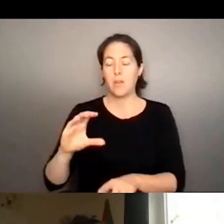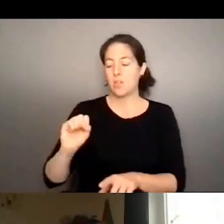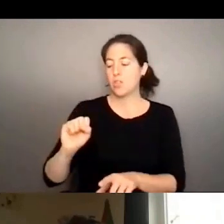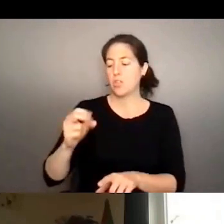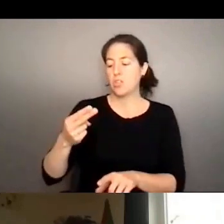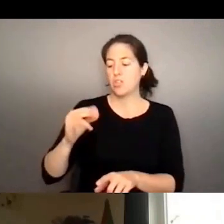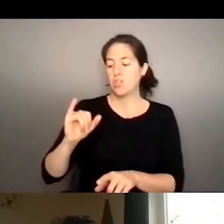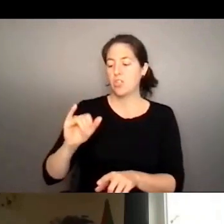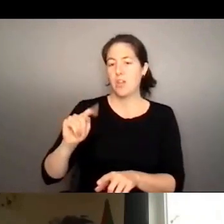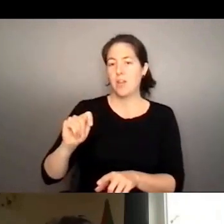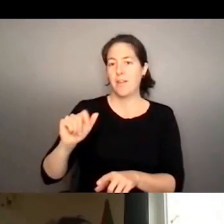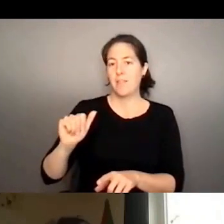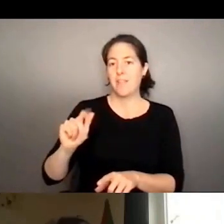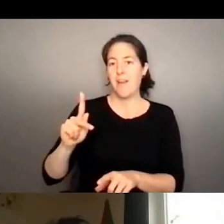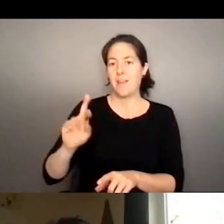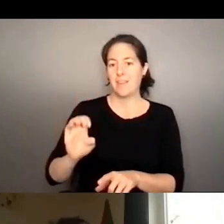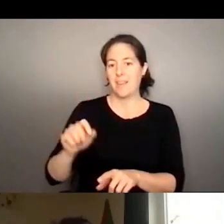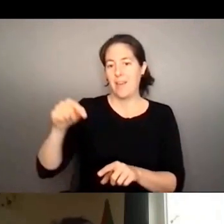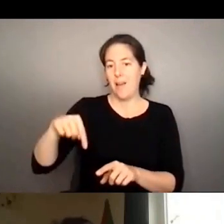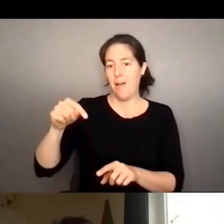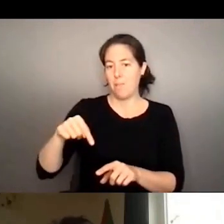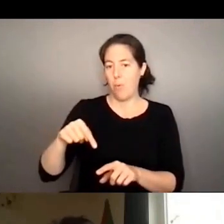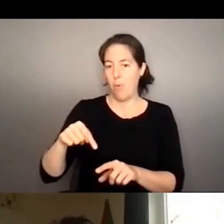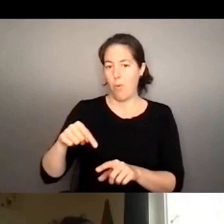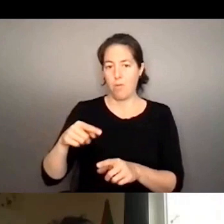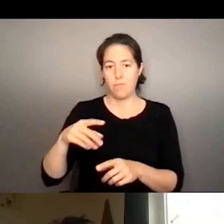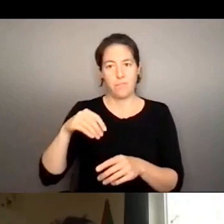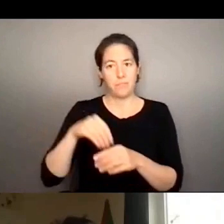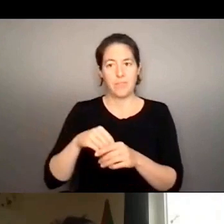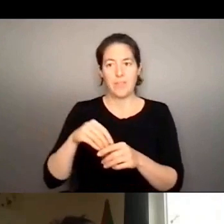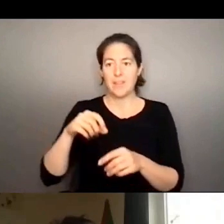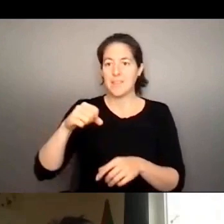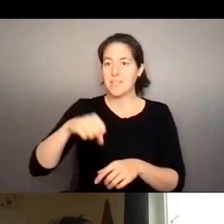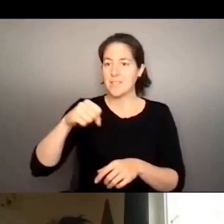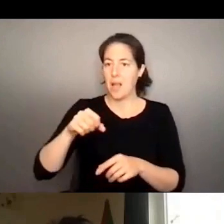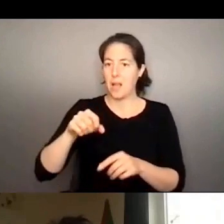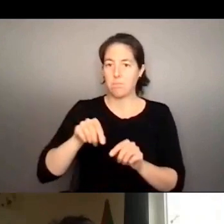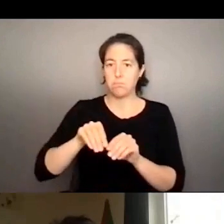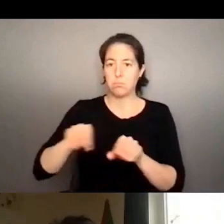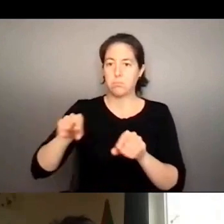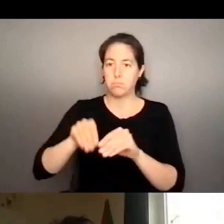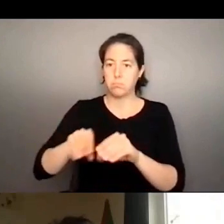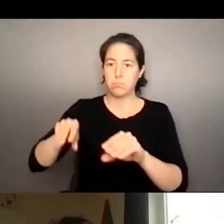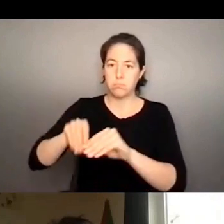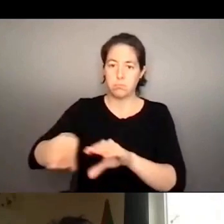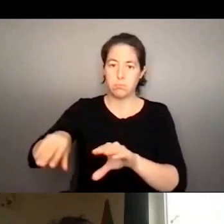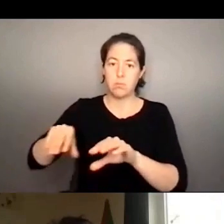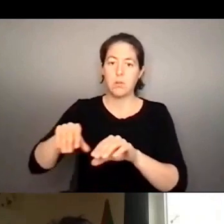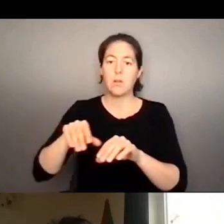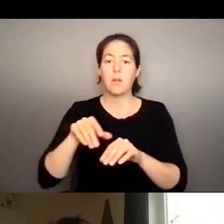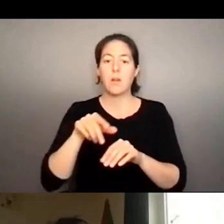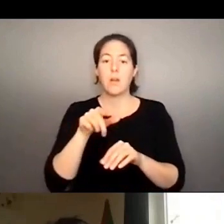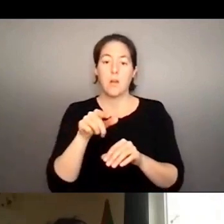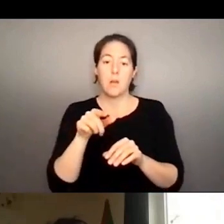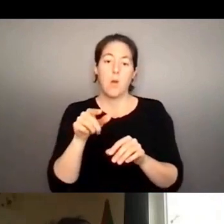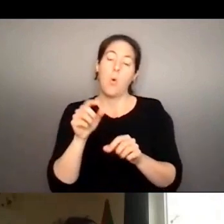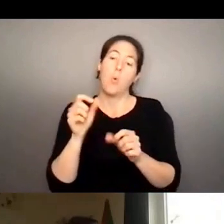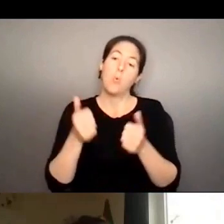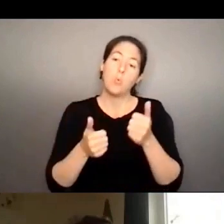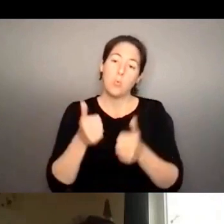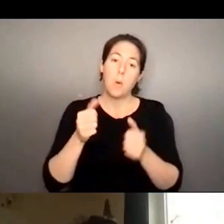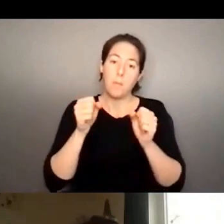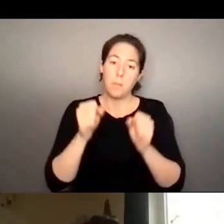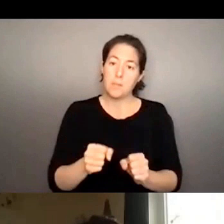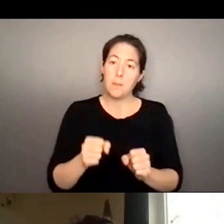blocs. Puis l'intérêt, encore là, c'est qu'on peut produire des champignons à même ces blocs-là, ou on peut les utiliser comme une semence. Donc, on